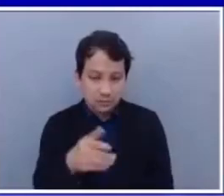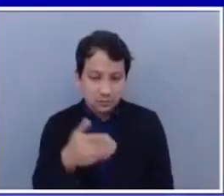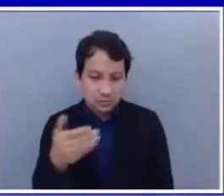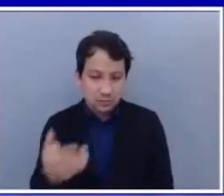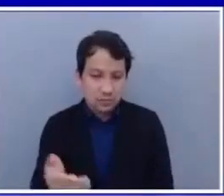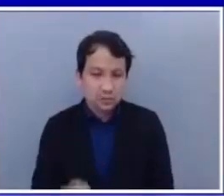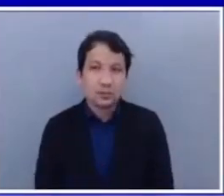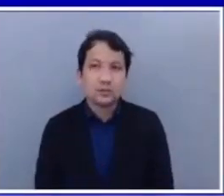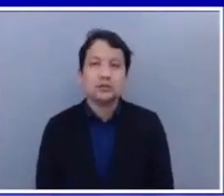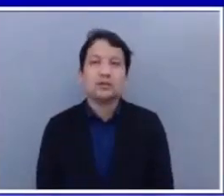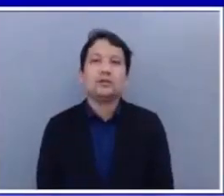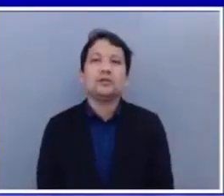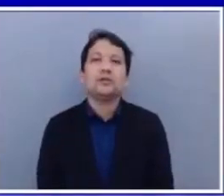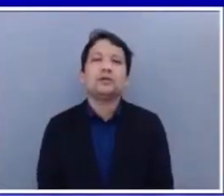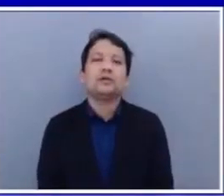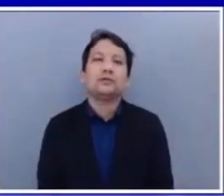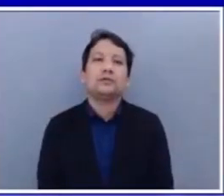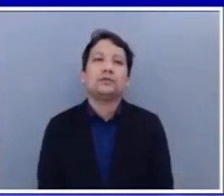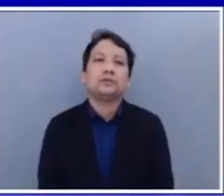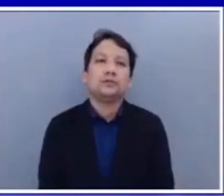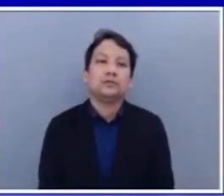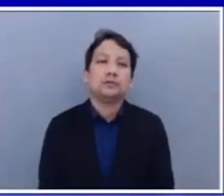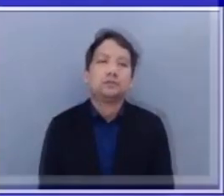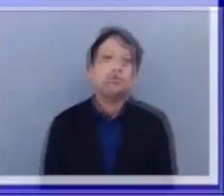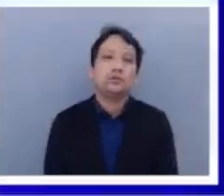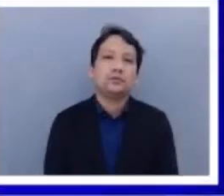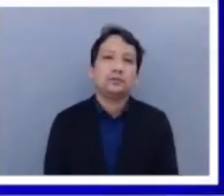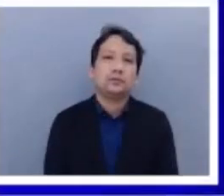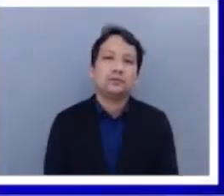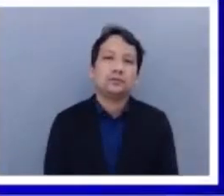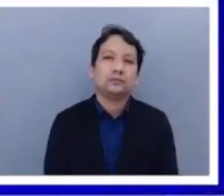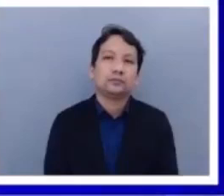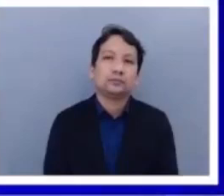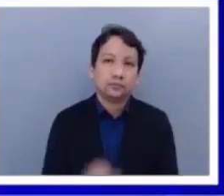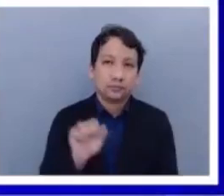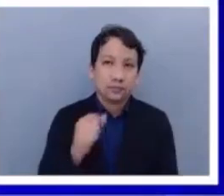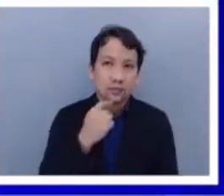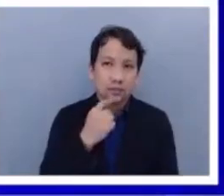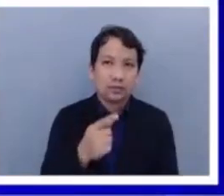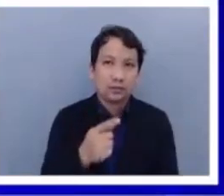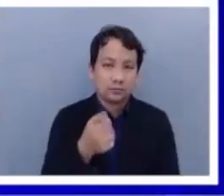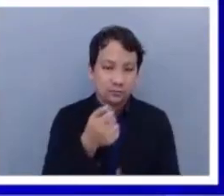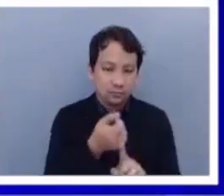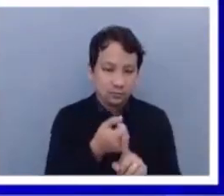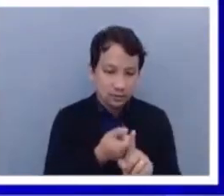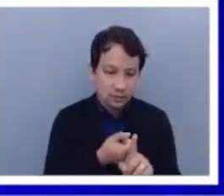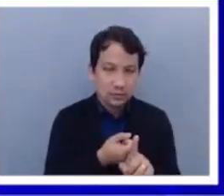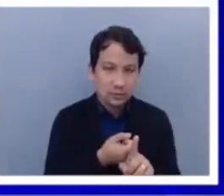Normally, pag fourth quarter, and I agree, it may start sa September, nagkakaroon ng